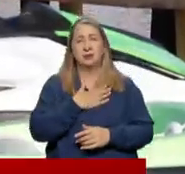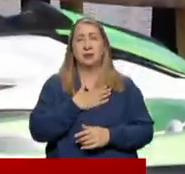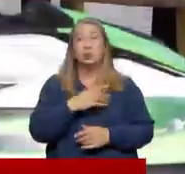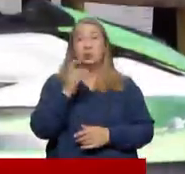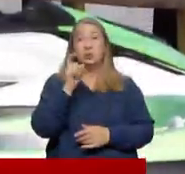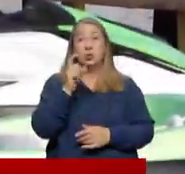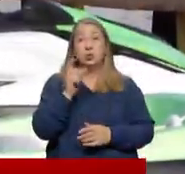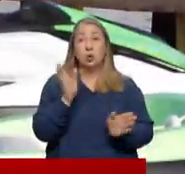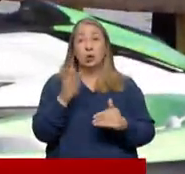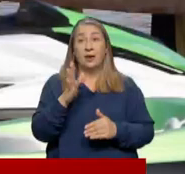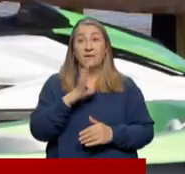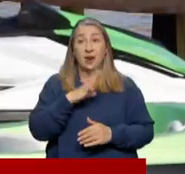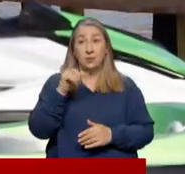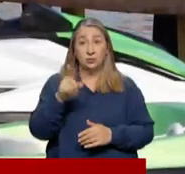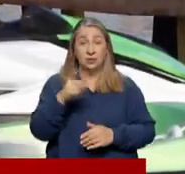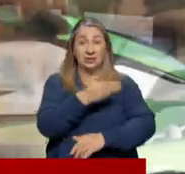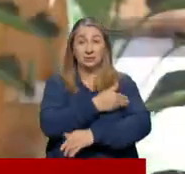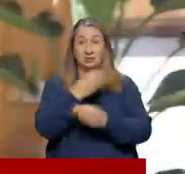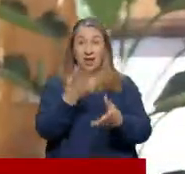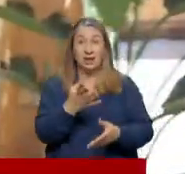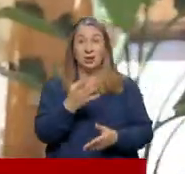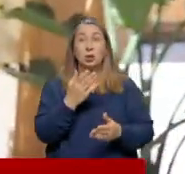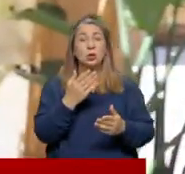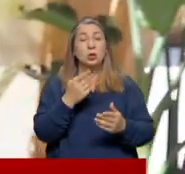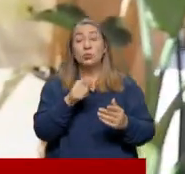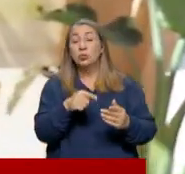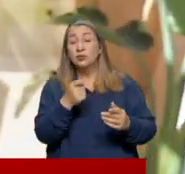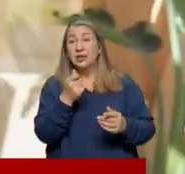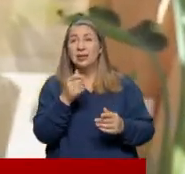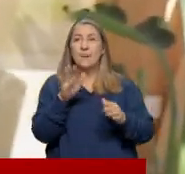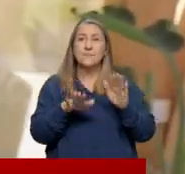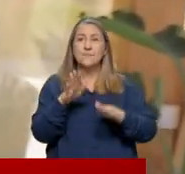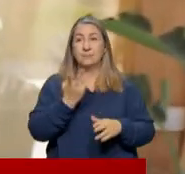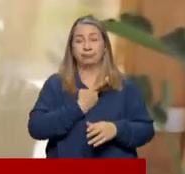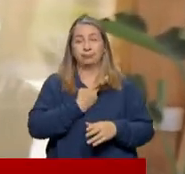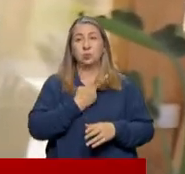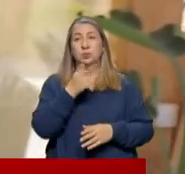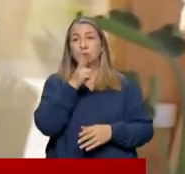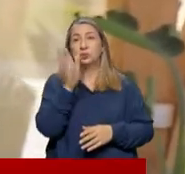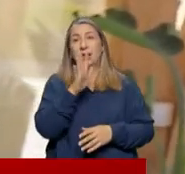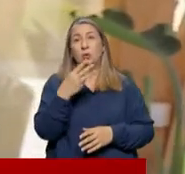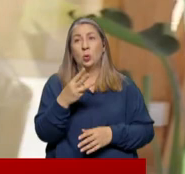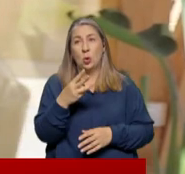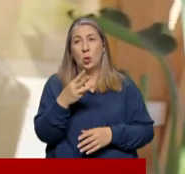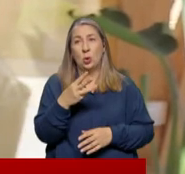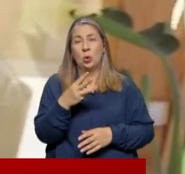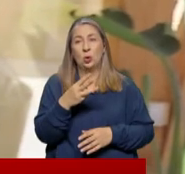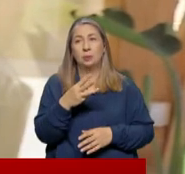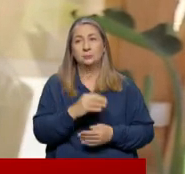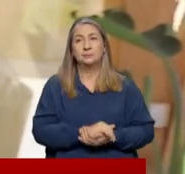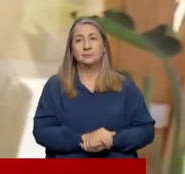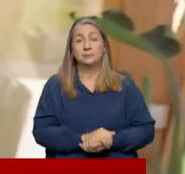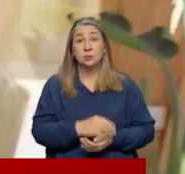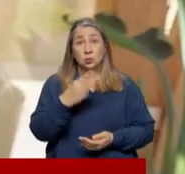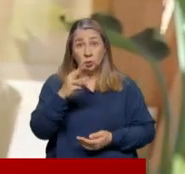dokuz odamız var burada hizmet veren yüksek sezonda fiyat Maximum bizim burada 350 Euro kadar